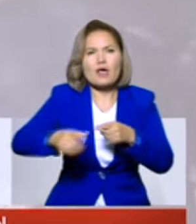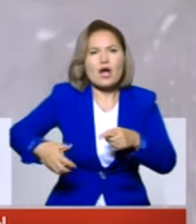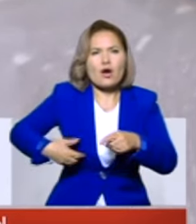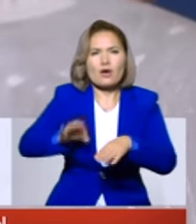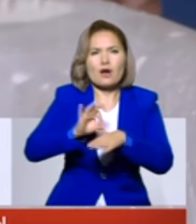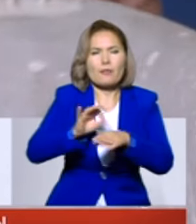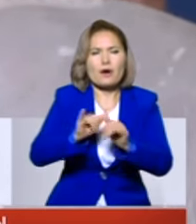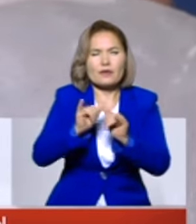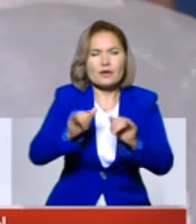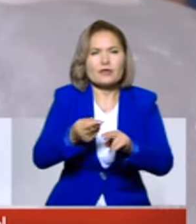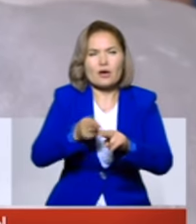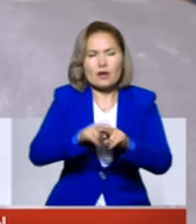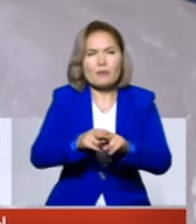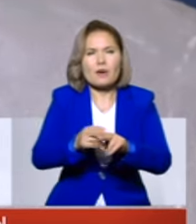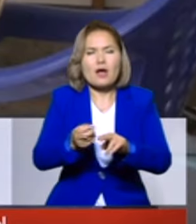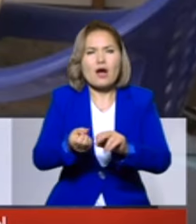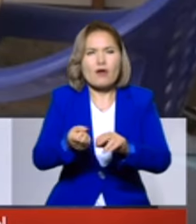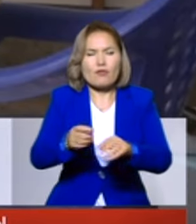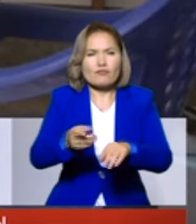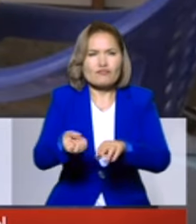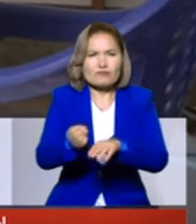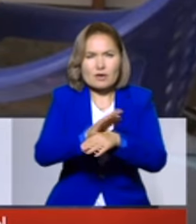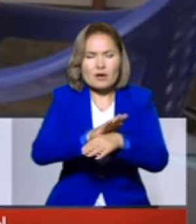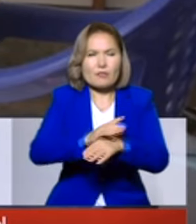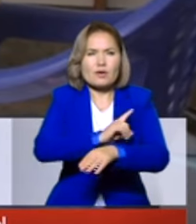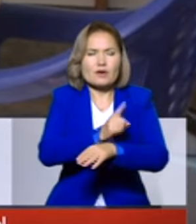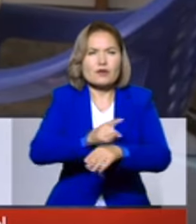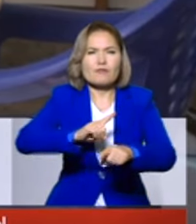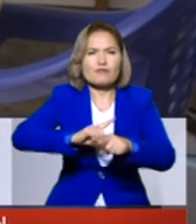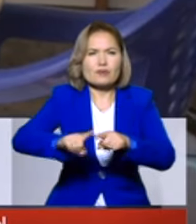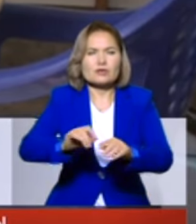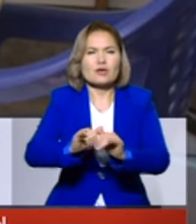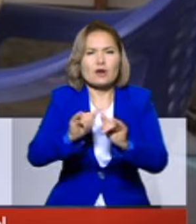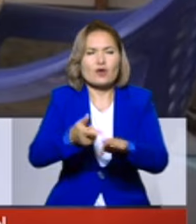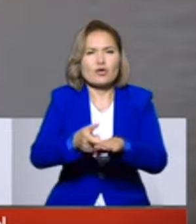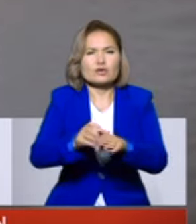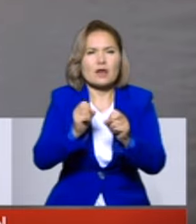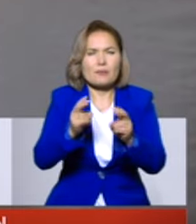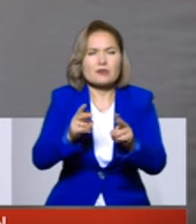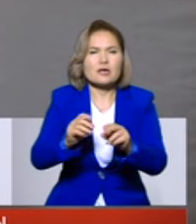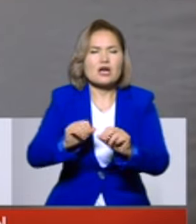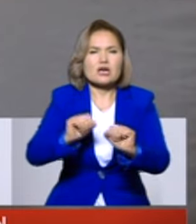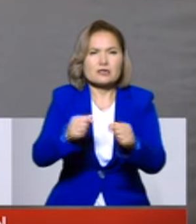Алайда қазіргі мутацияланған түрі бұрынғысына қарағанда тез жұғат әрі қауіпті.